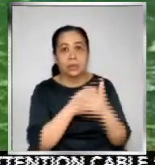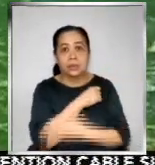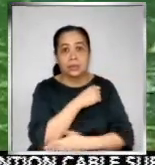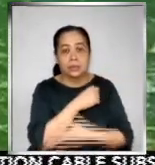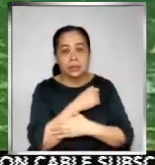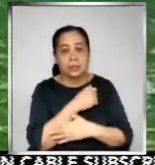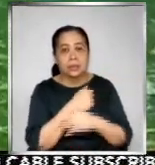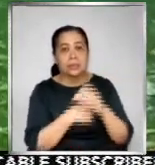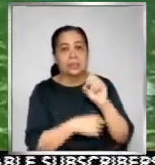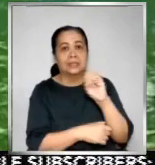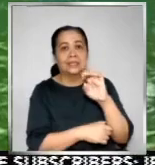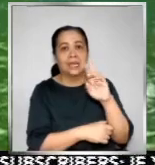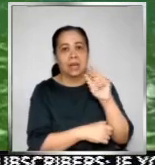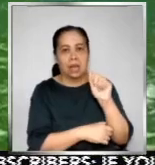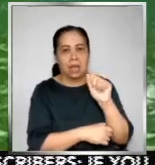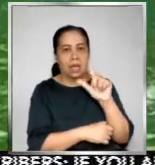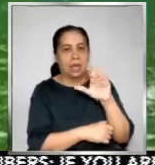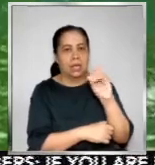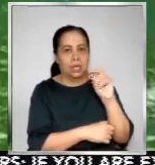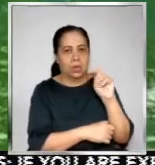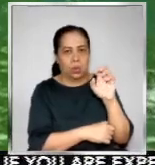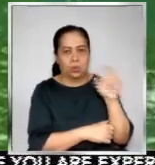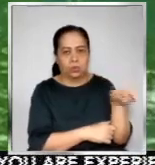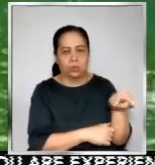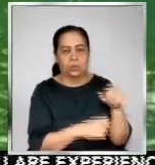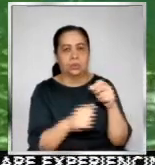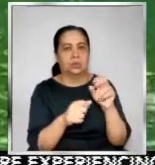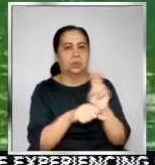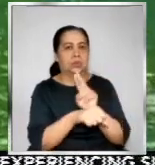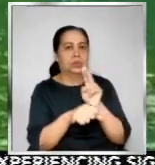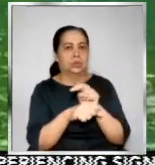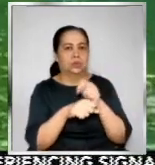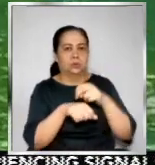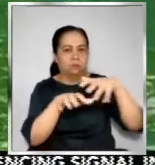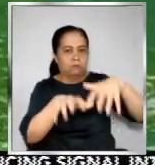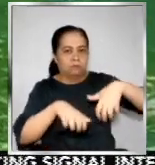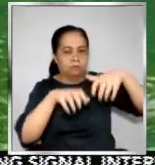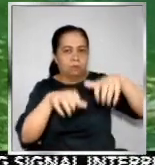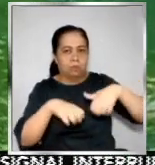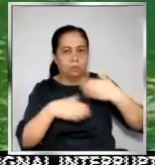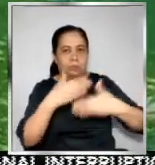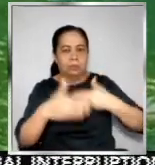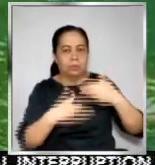ang nasabing dredging ship na ginamit sa dredging operations sa Masindok,